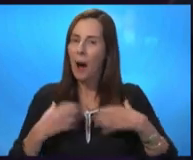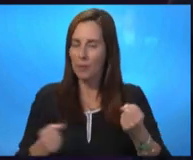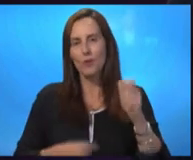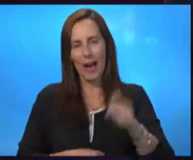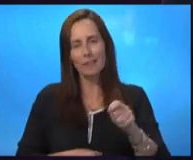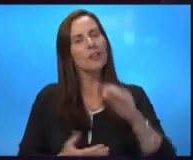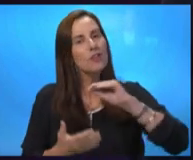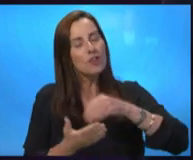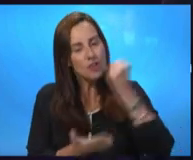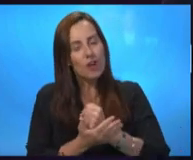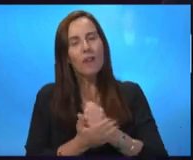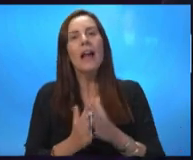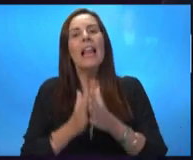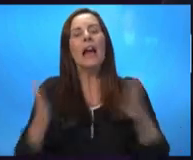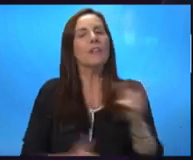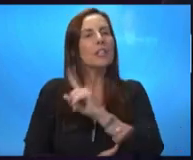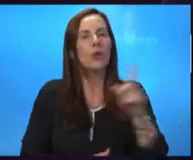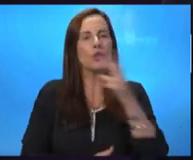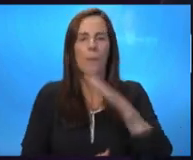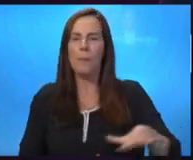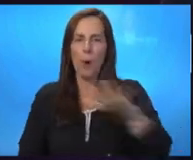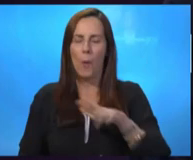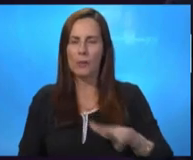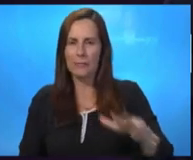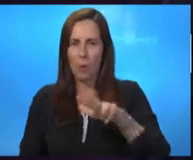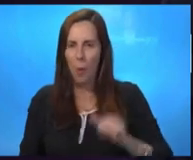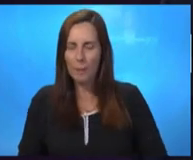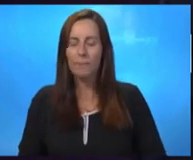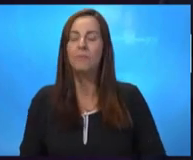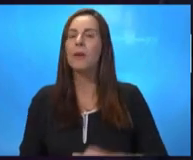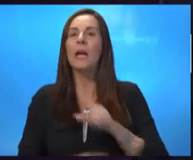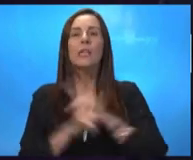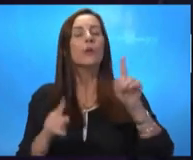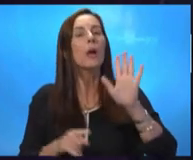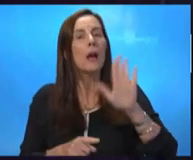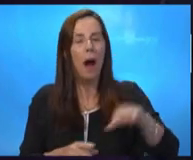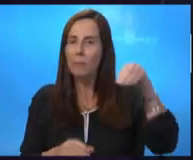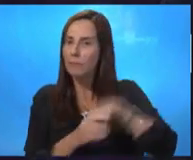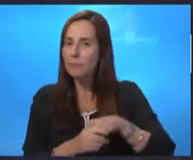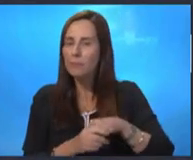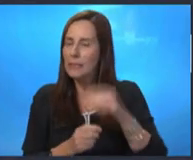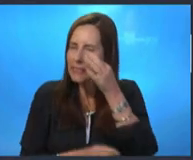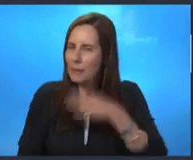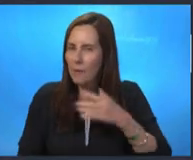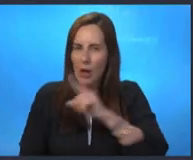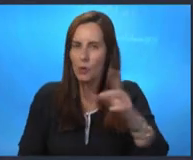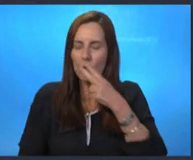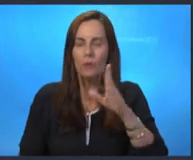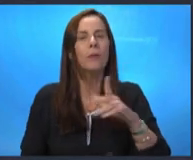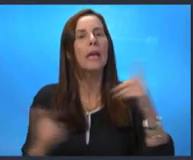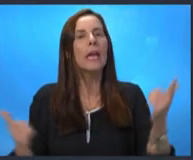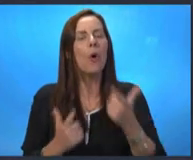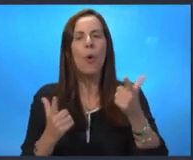אישרה להרחיב את האיסור על אישון במקומות ציבוריים. האיסורים האלה יחולו בין השאר, שימו לב, על אירועים תחת